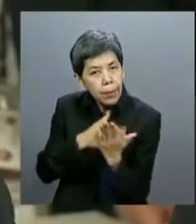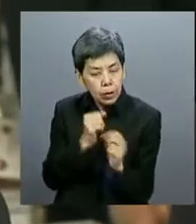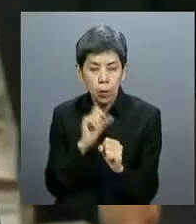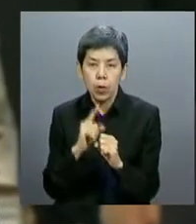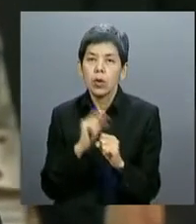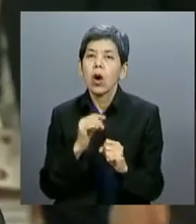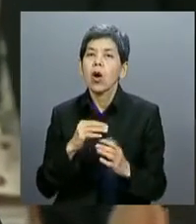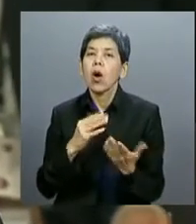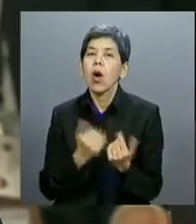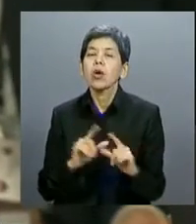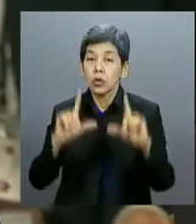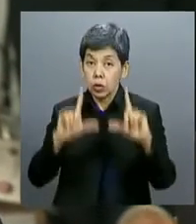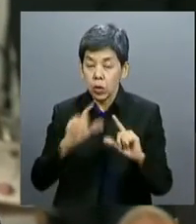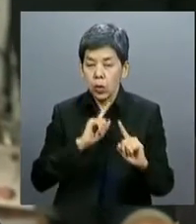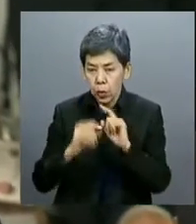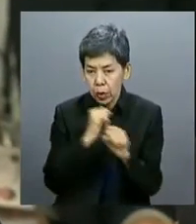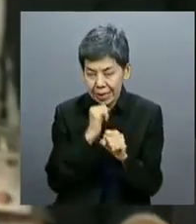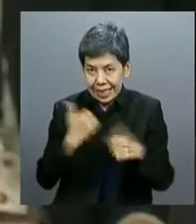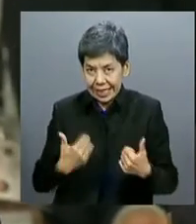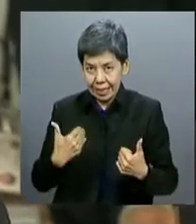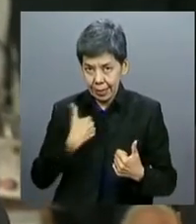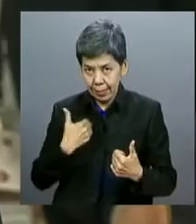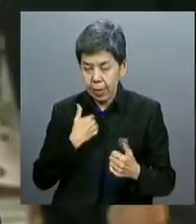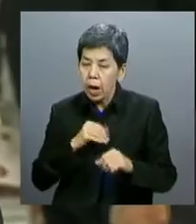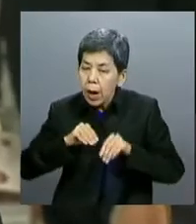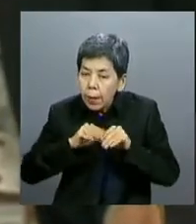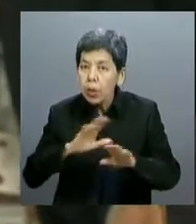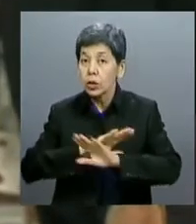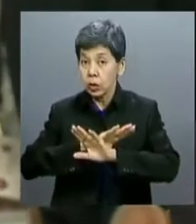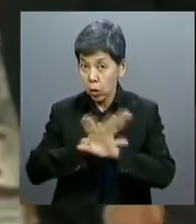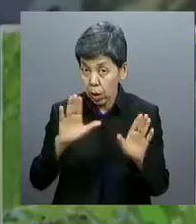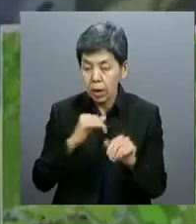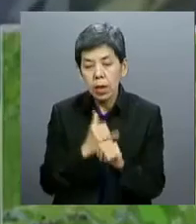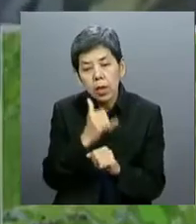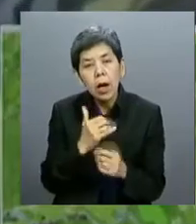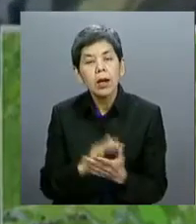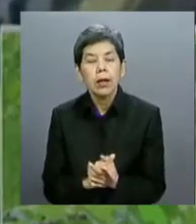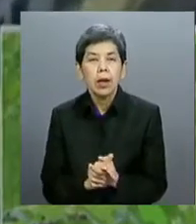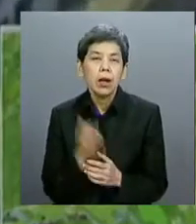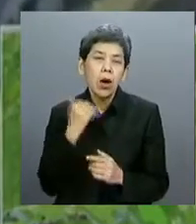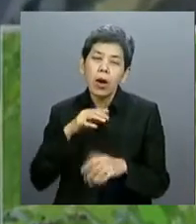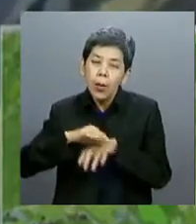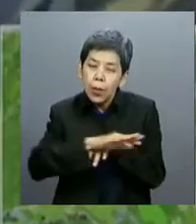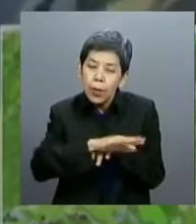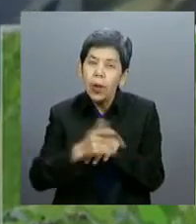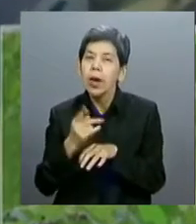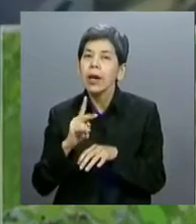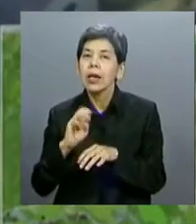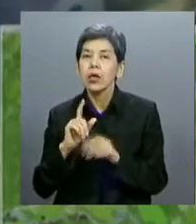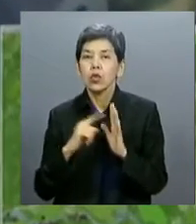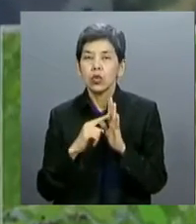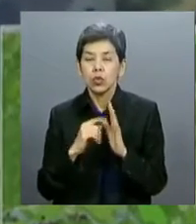กรุงเกียวกรุงโตเกียวหลังจากที่มีการประกาศยกเลิกลงพื้นที่ประสบภัยแผ่นดินไหวบนเกาะคิวชู